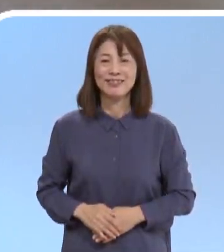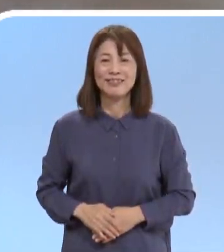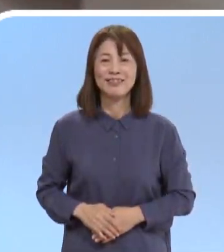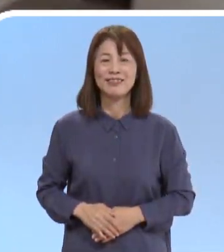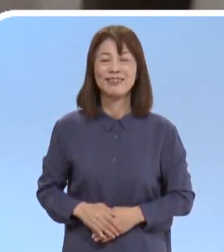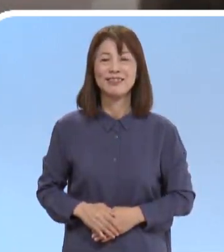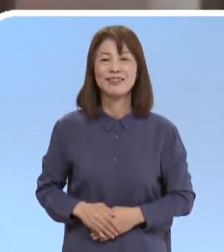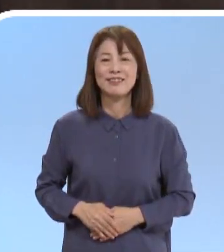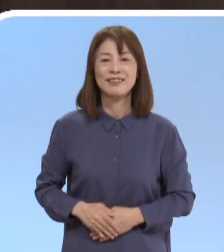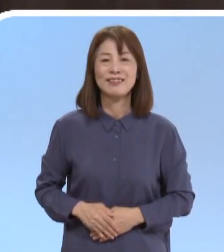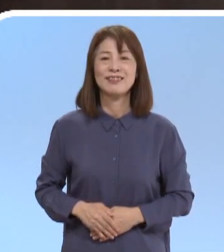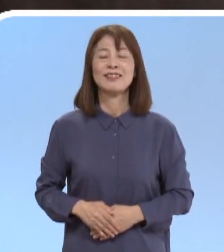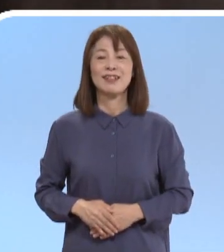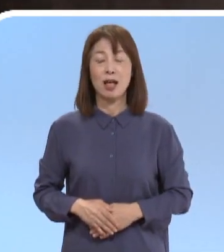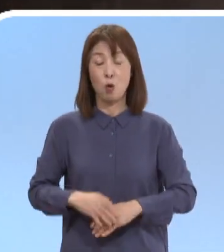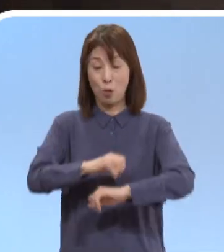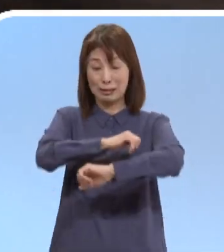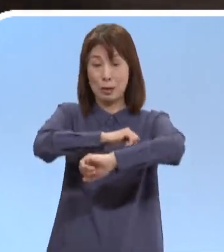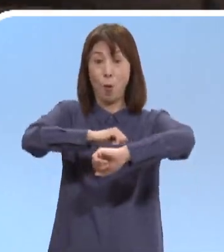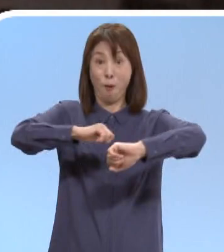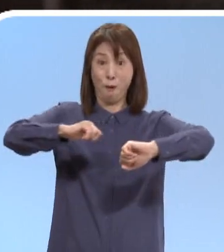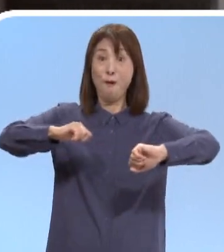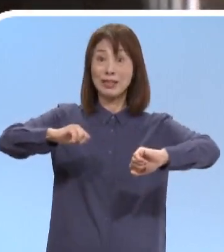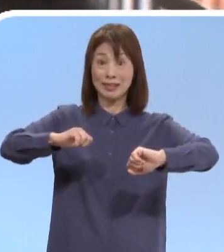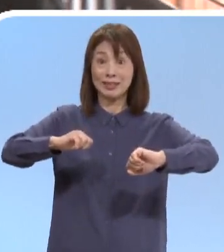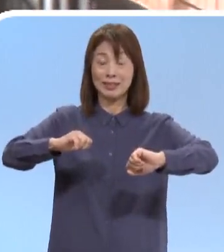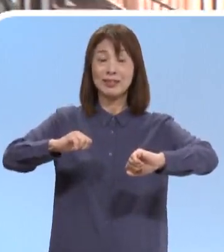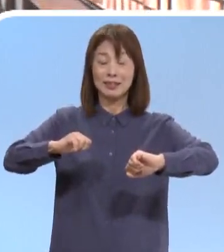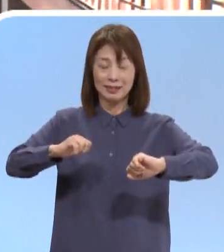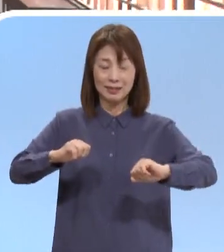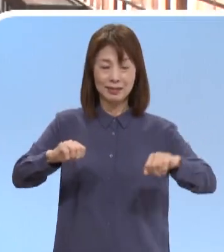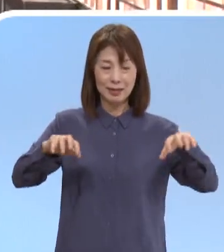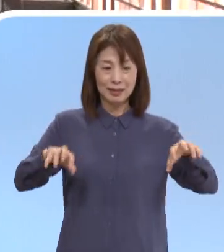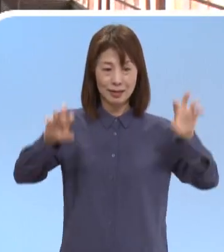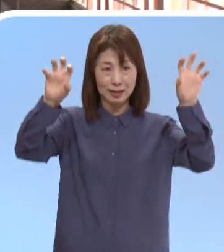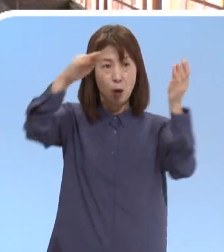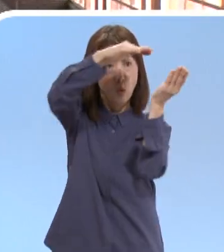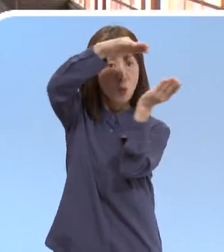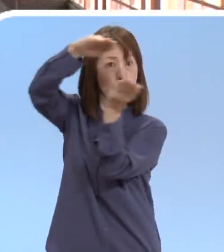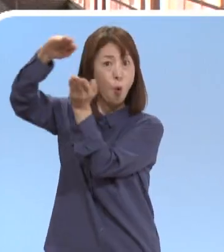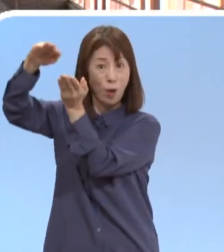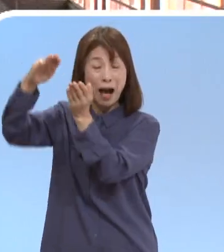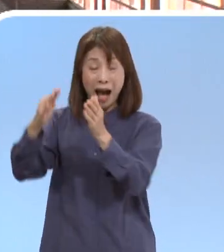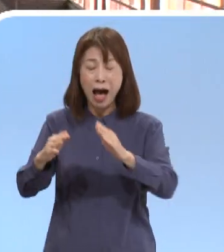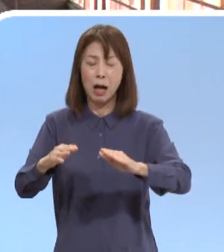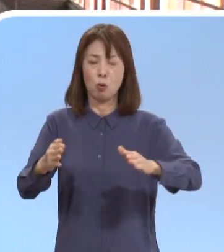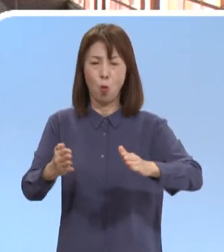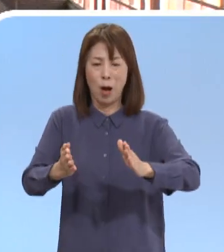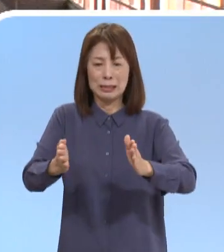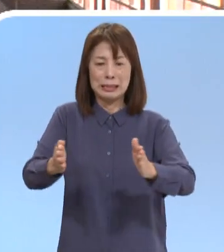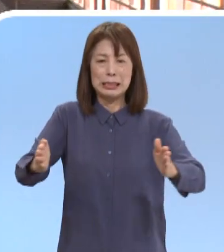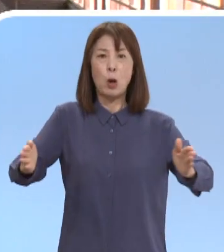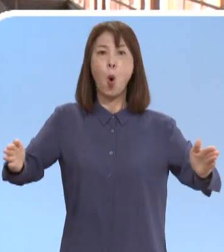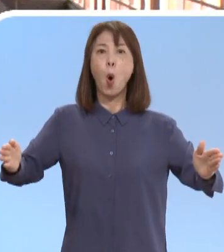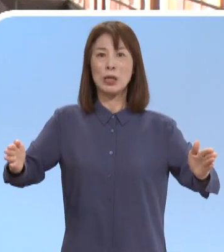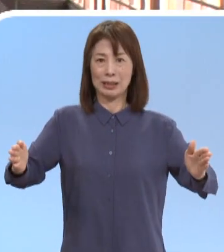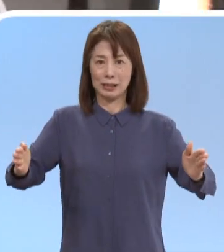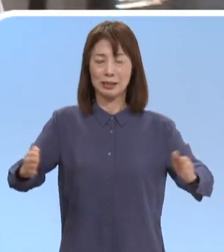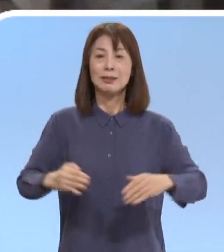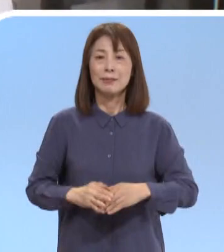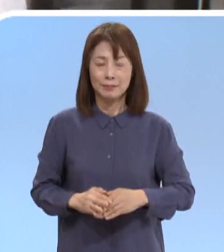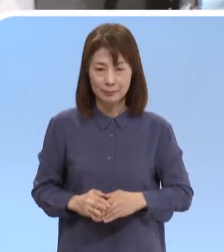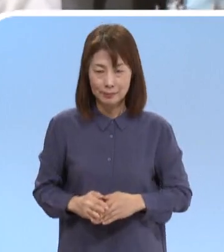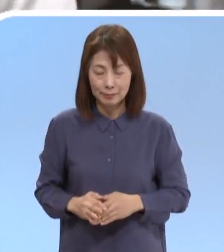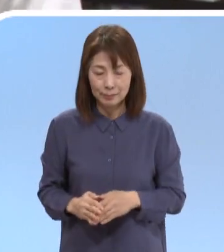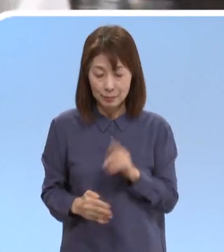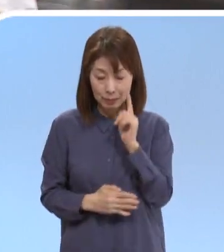すごい。 ここ結構広いです。渡り櫓の中では姫路城の中ではまあ最大級の広さですね。 はい、